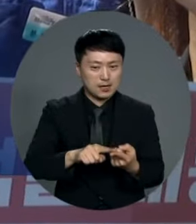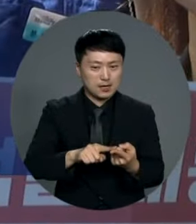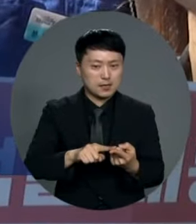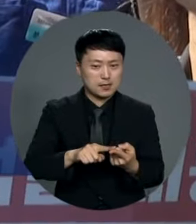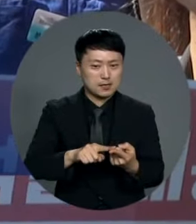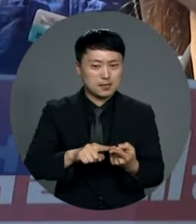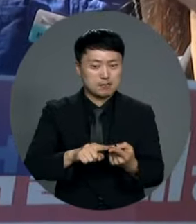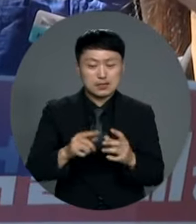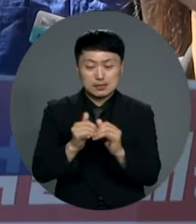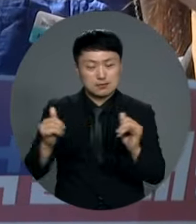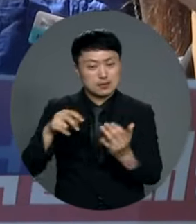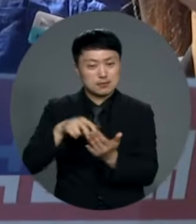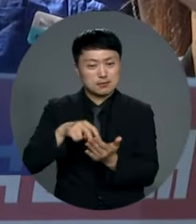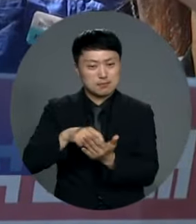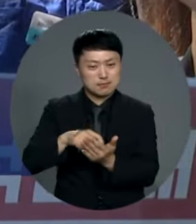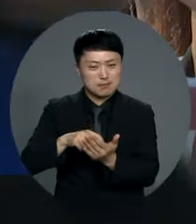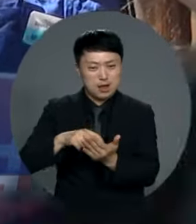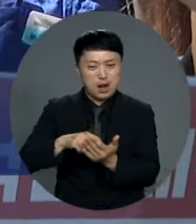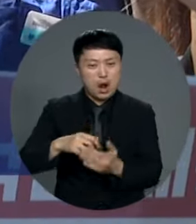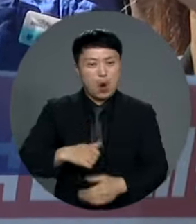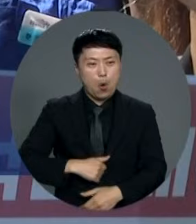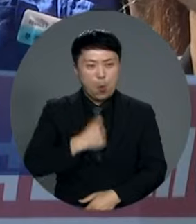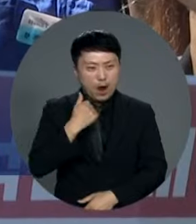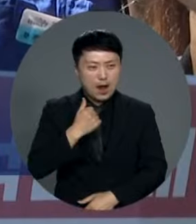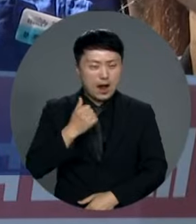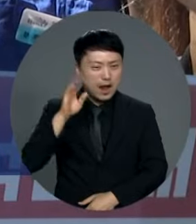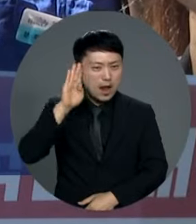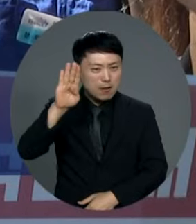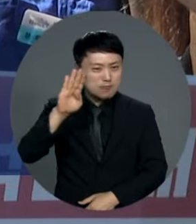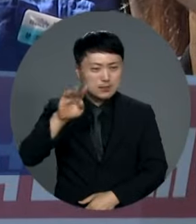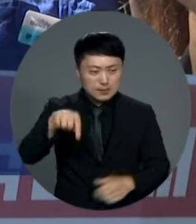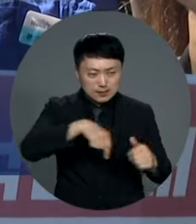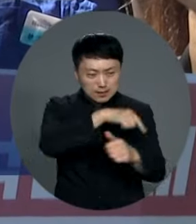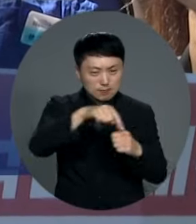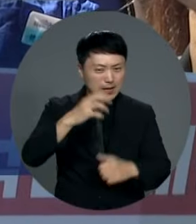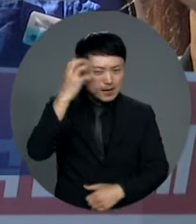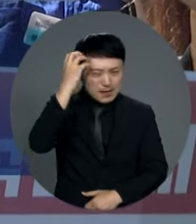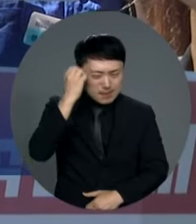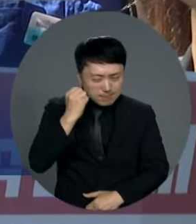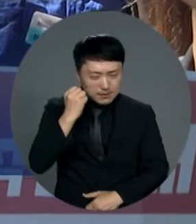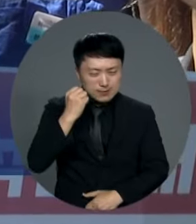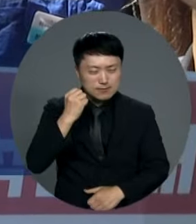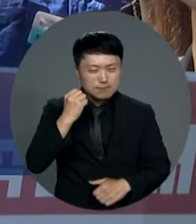상황에 시민들은 분노하며 영원히 기억하고 반드시